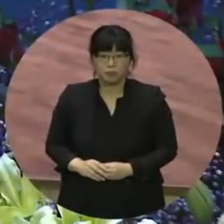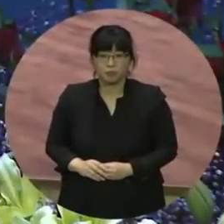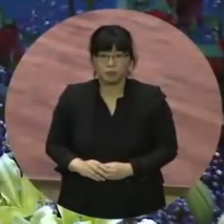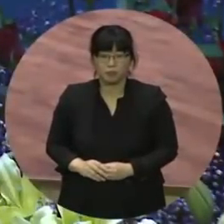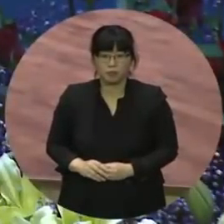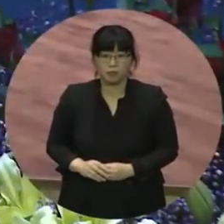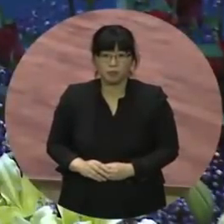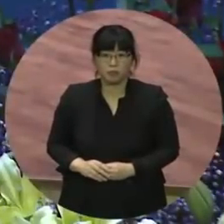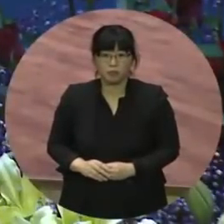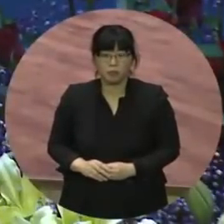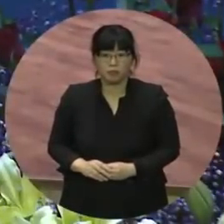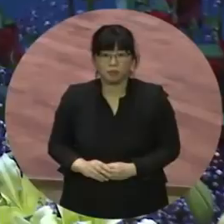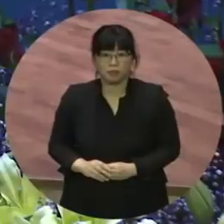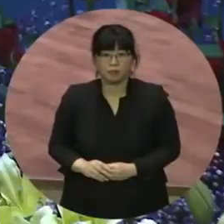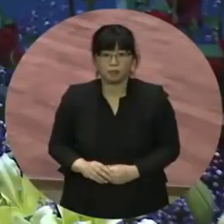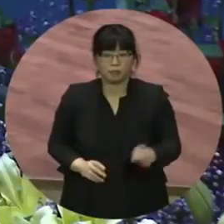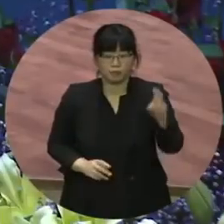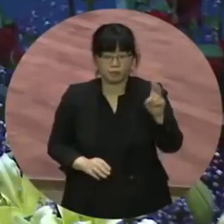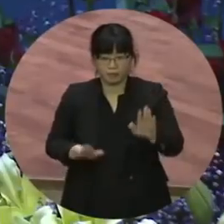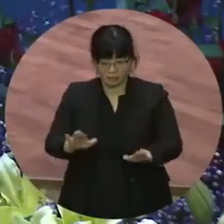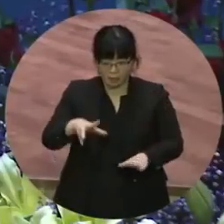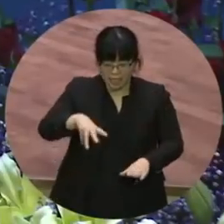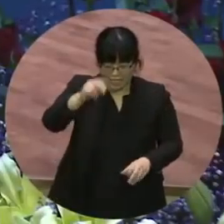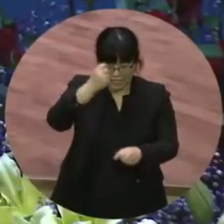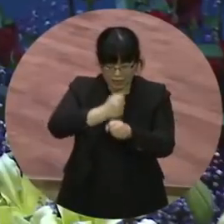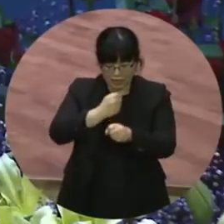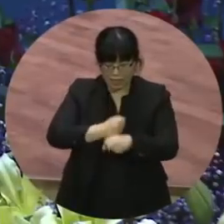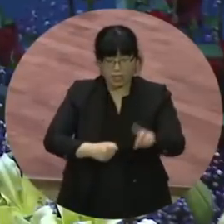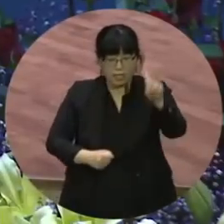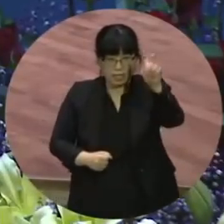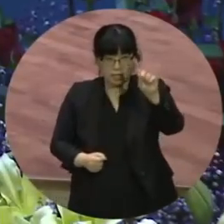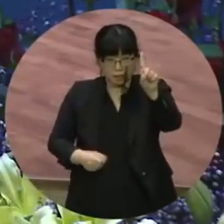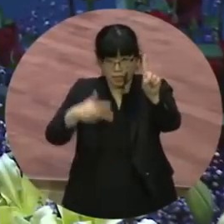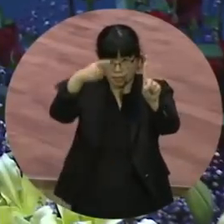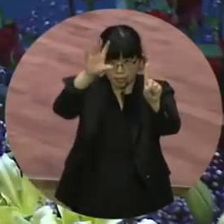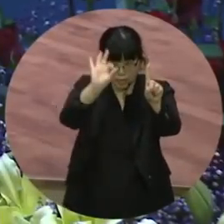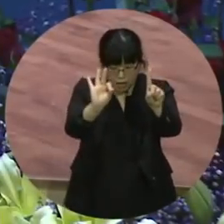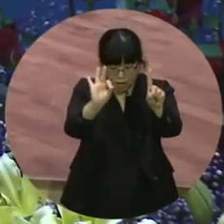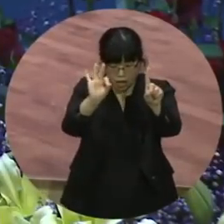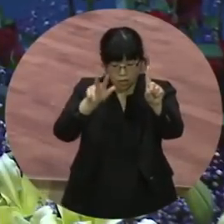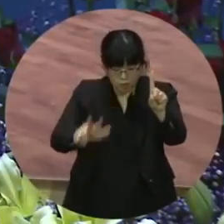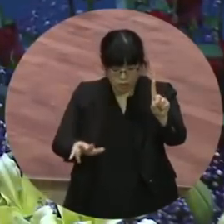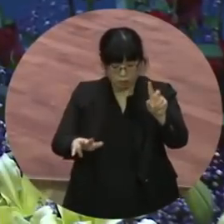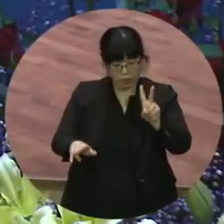사이에는 적어도 10년 이상의 시간 차가 있어요.